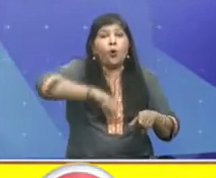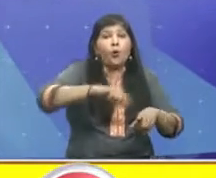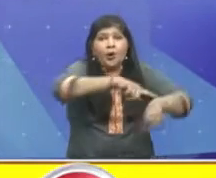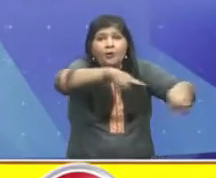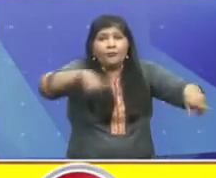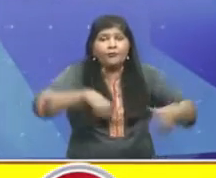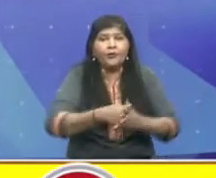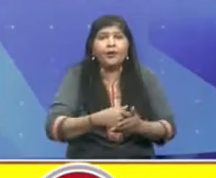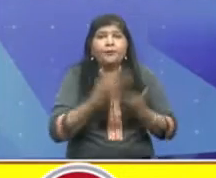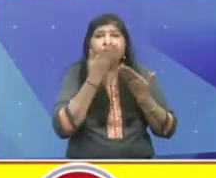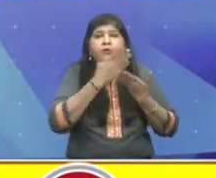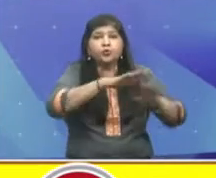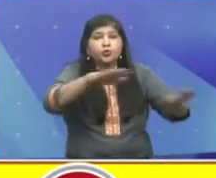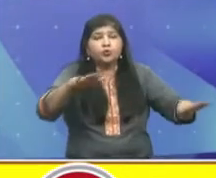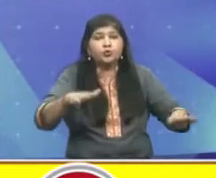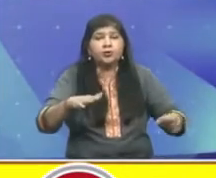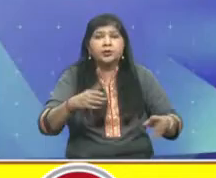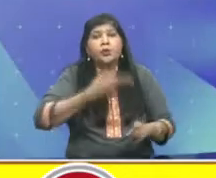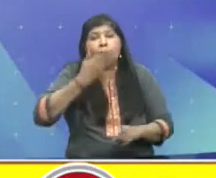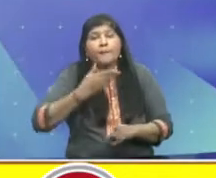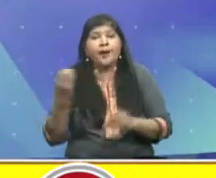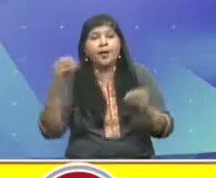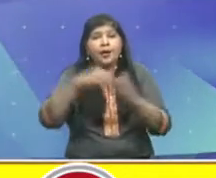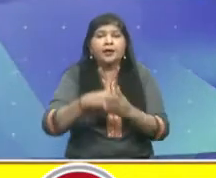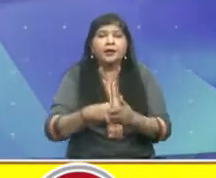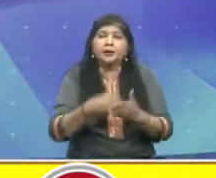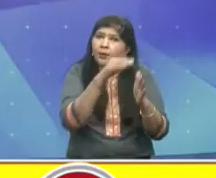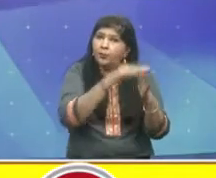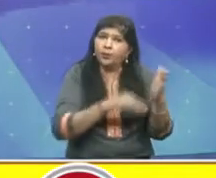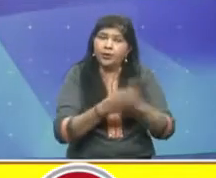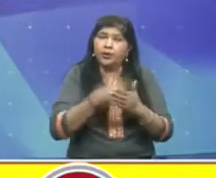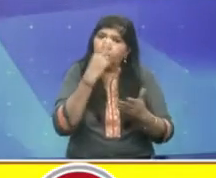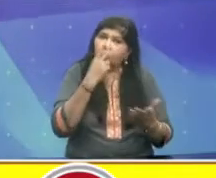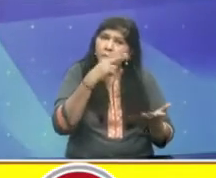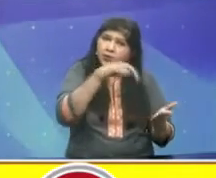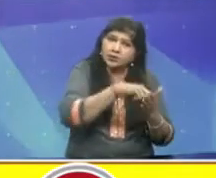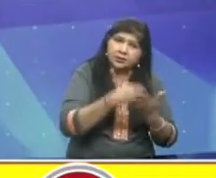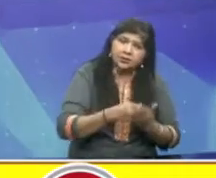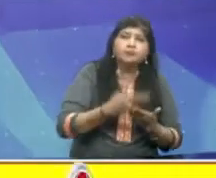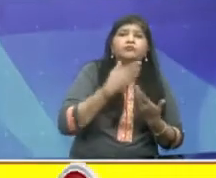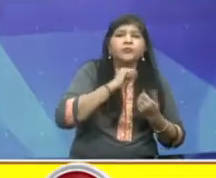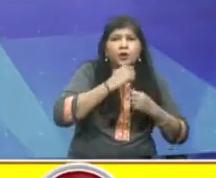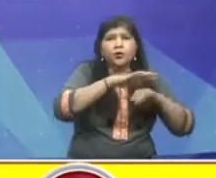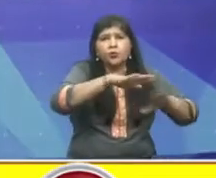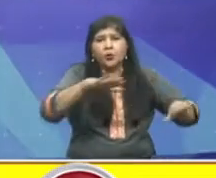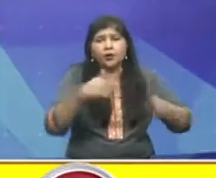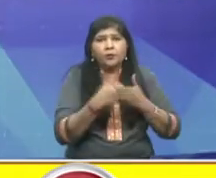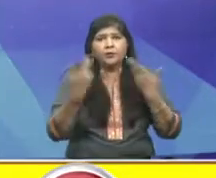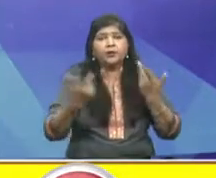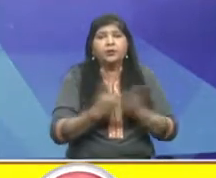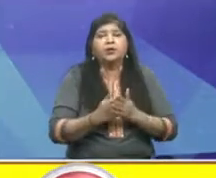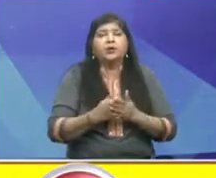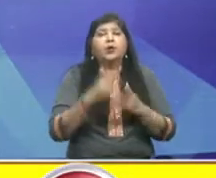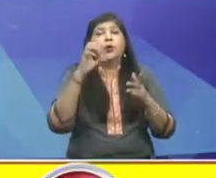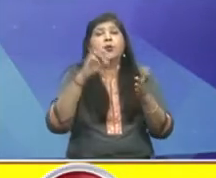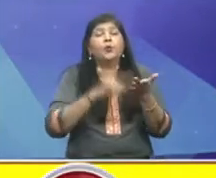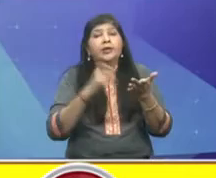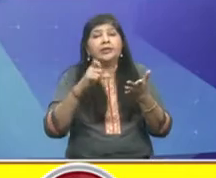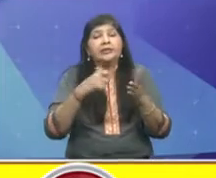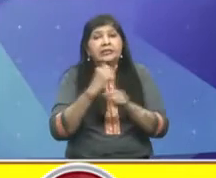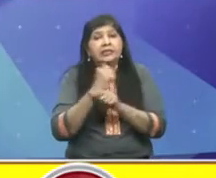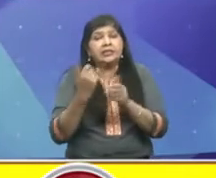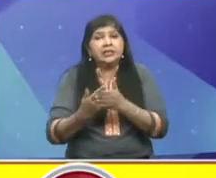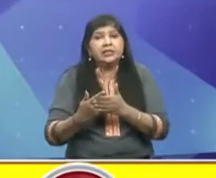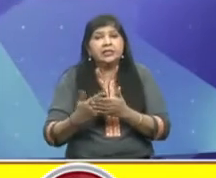स्टूडेंट्स के लिए स्टडी टूर का आयोजन कर रहा है। इन टूर्स में युवाओं को ओएनजीसी के ऑयल फील्ड ऑपरेशंस